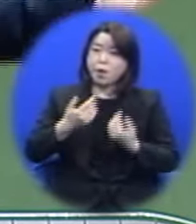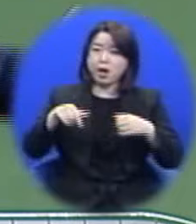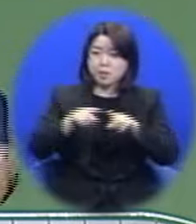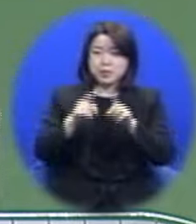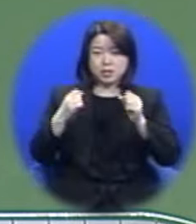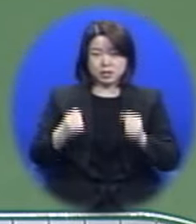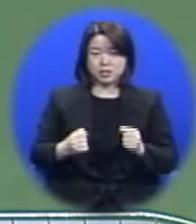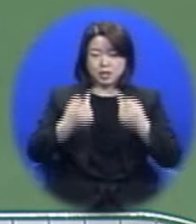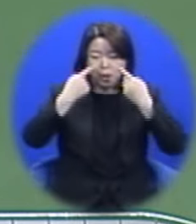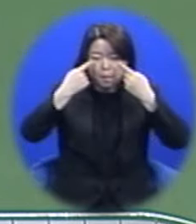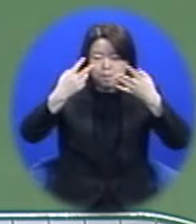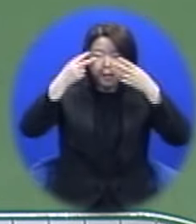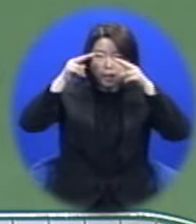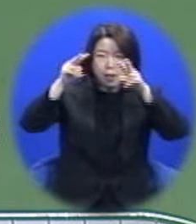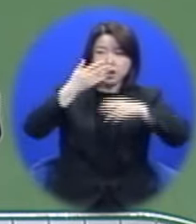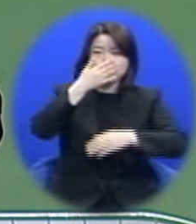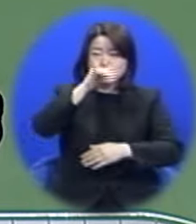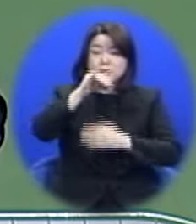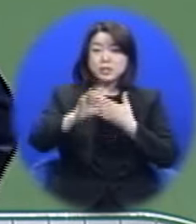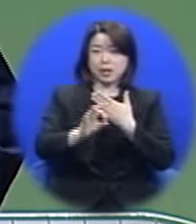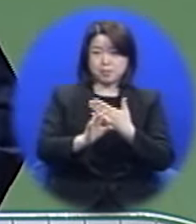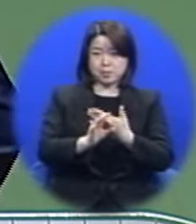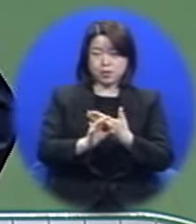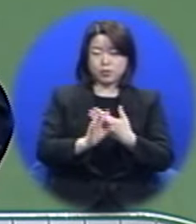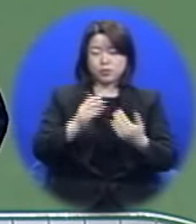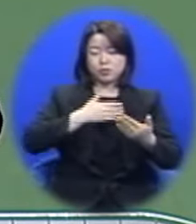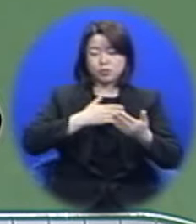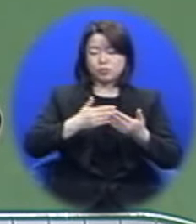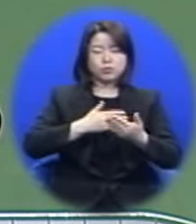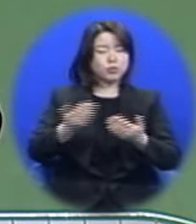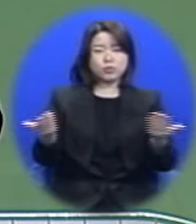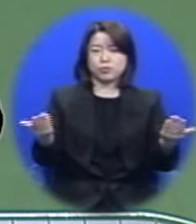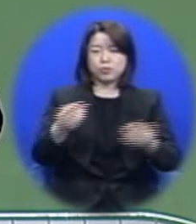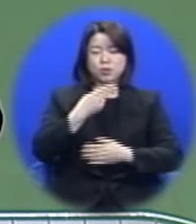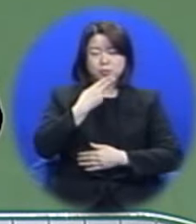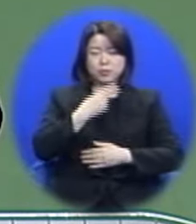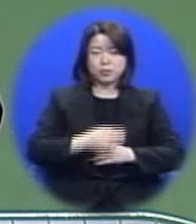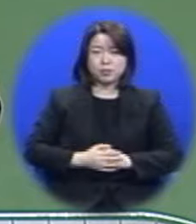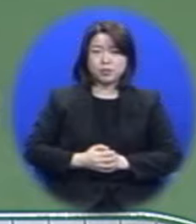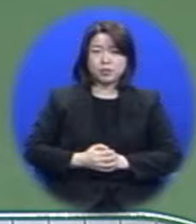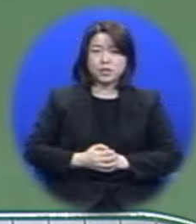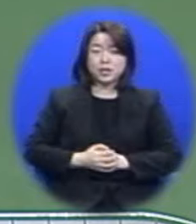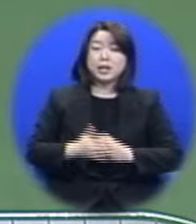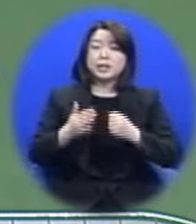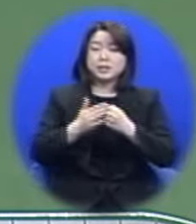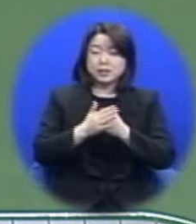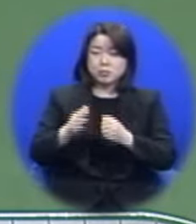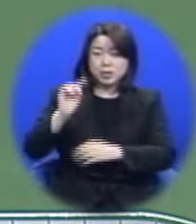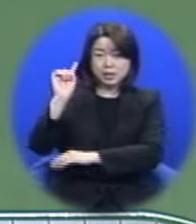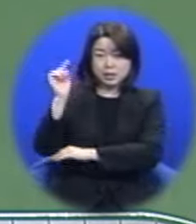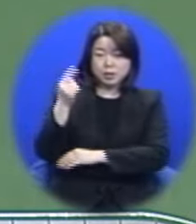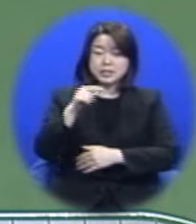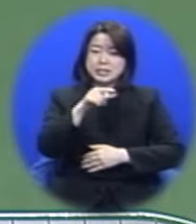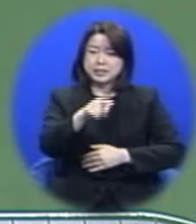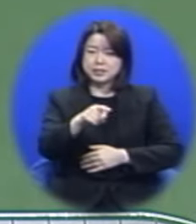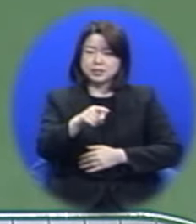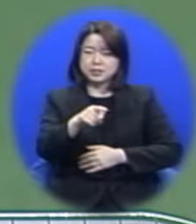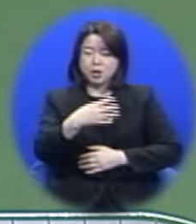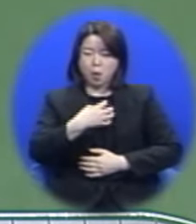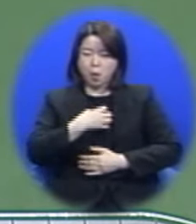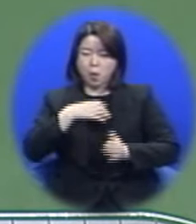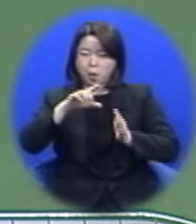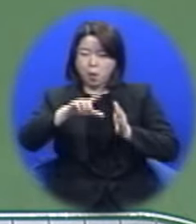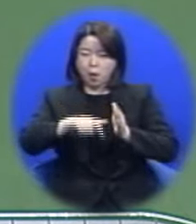분명히 바라보아진다면 두려울 게 뭐가 있겠습니까? 그래서 다윗은 그 절대절명의